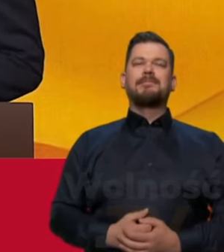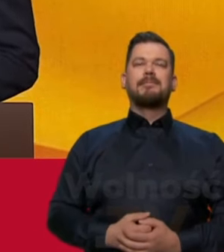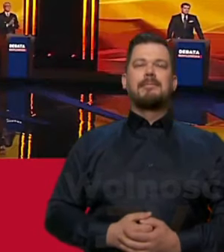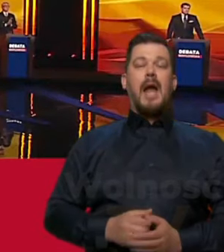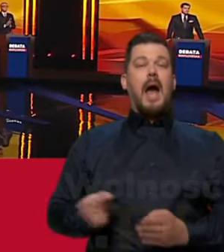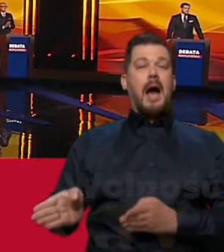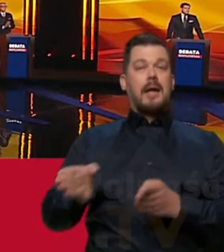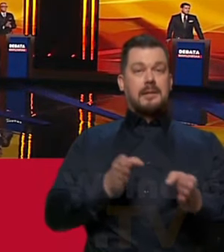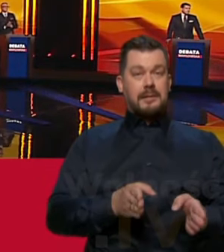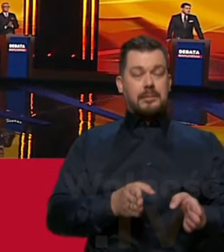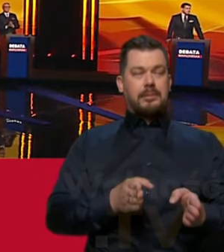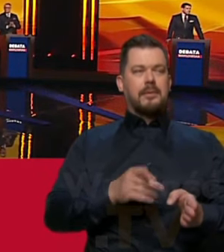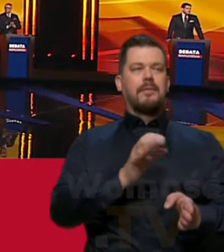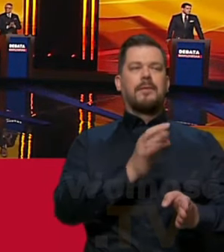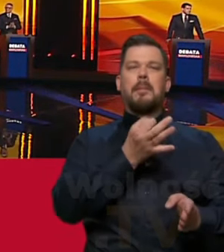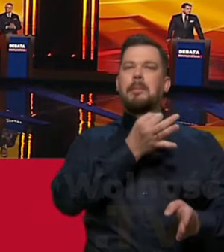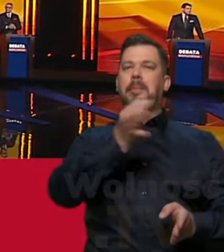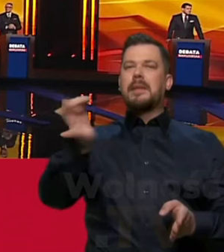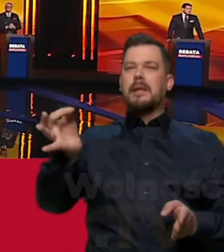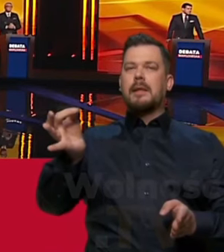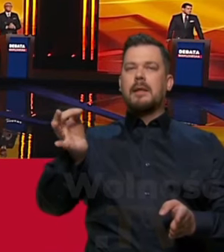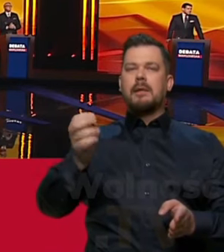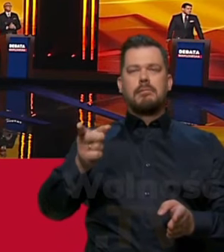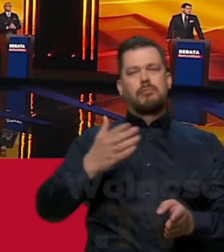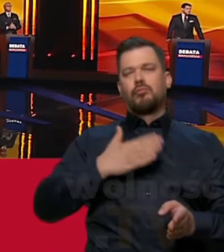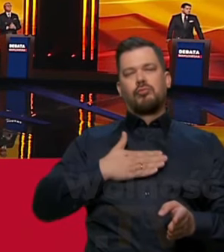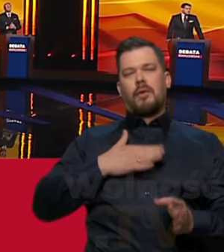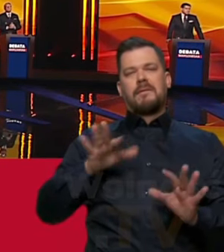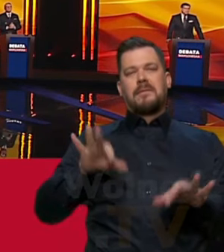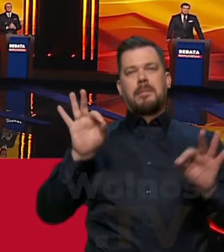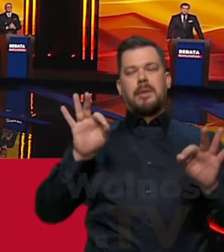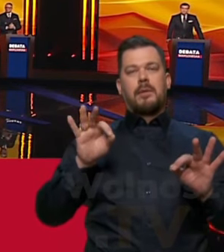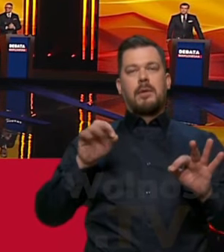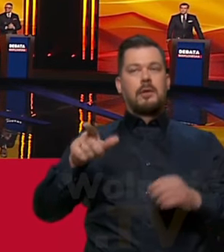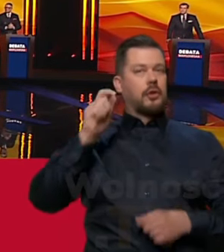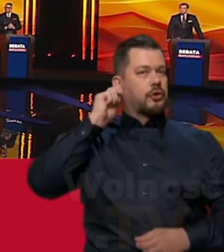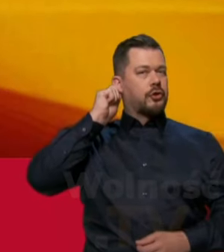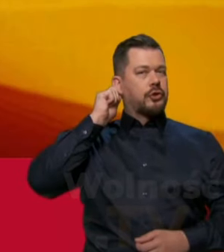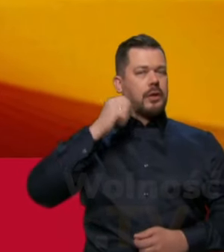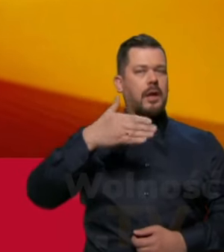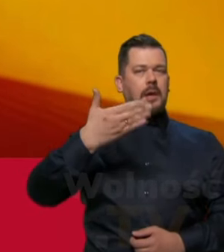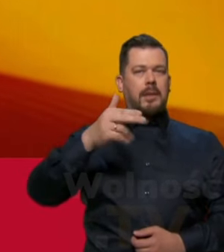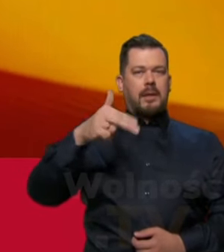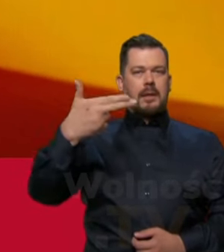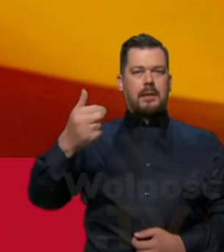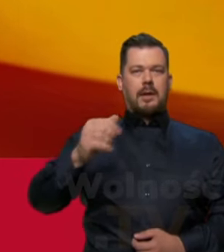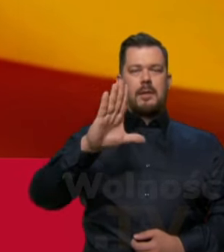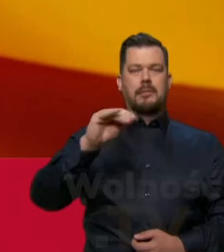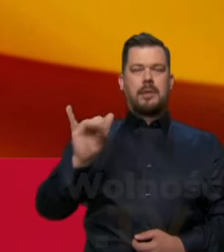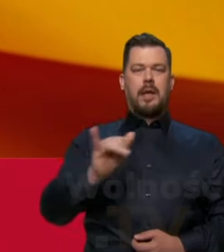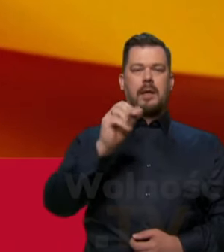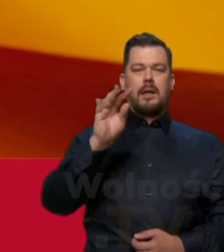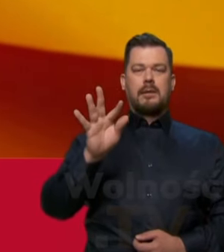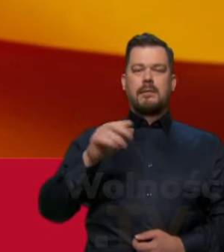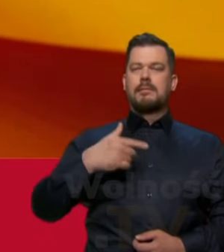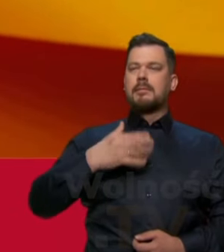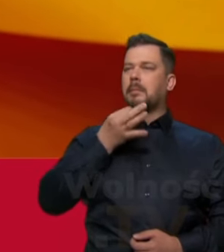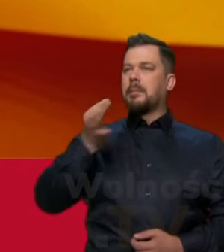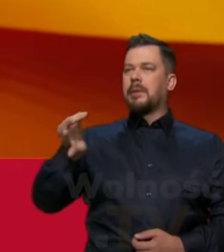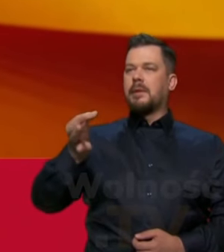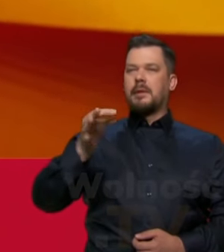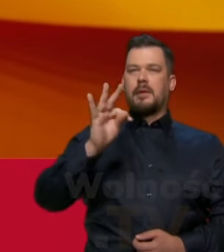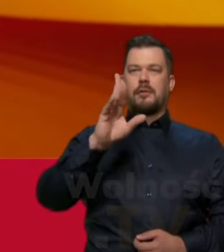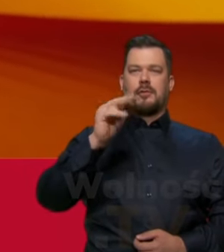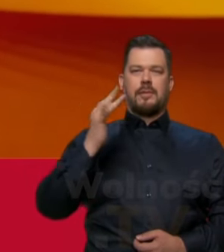A teraz czas na swoje pytanie do dowolnie wybranego kandydata. Ma pani Magdalena Biejat. Ja mam pytanie do pana prezydenta